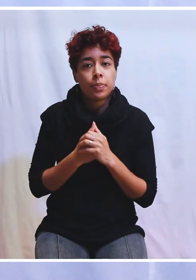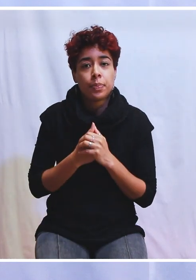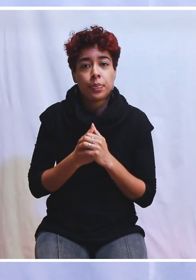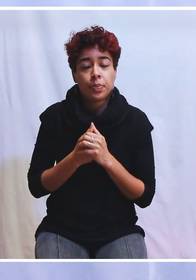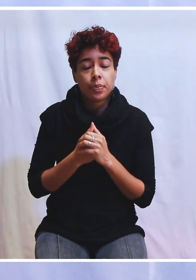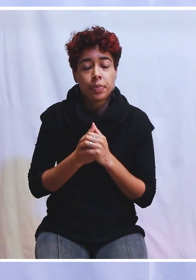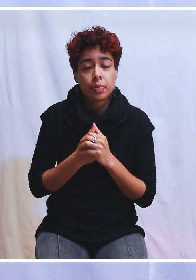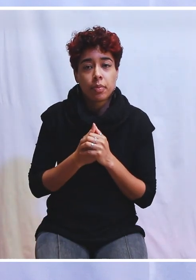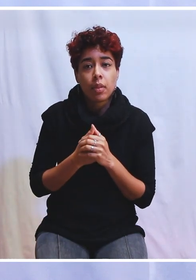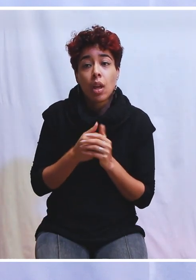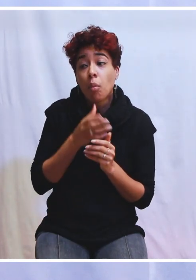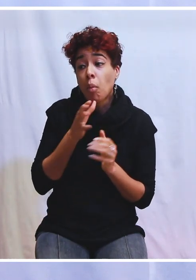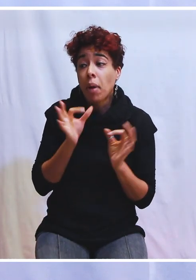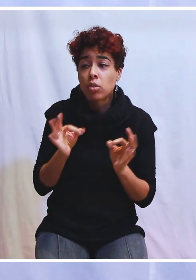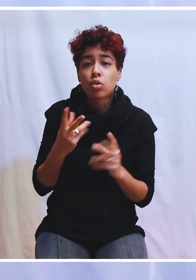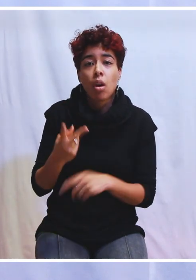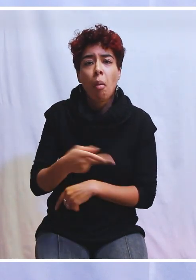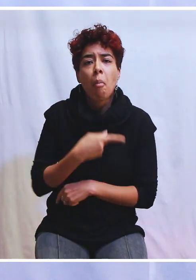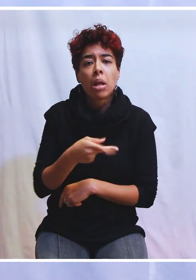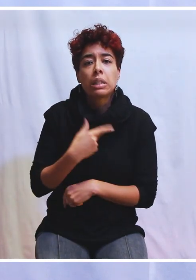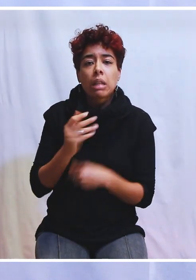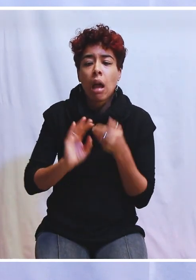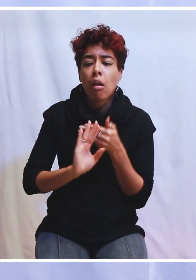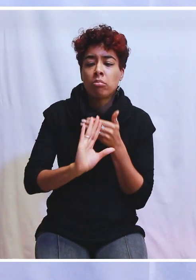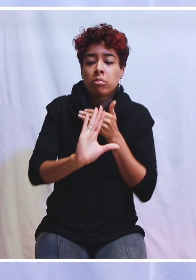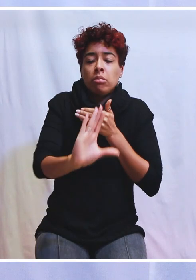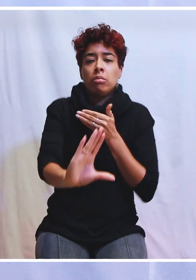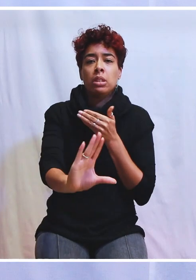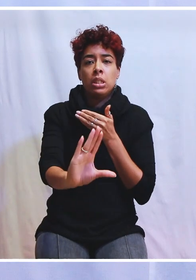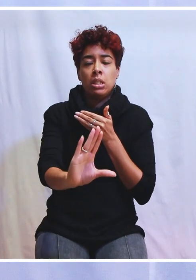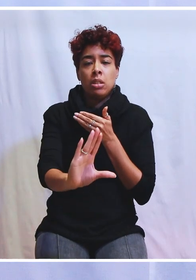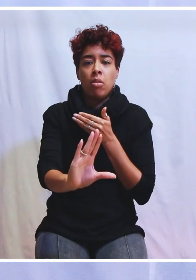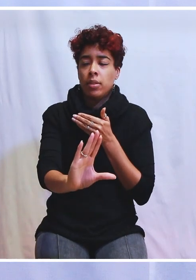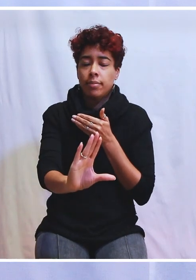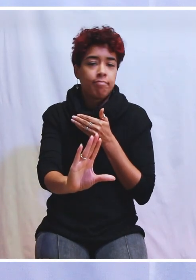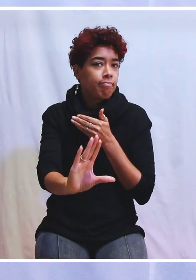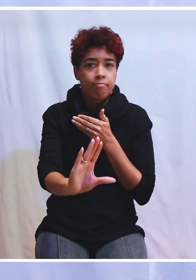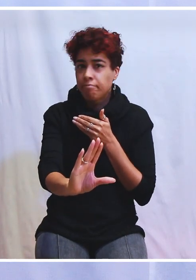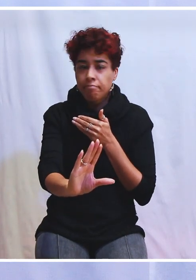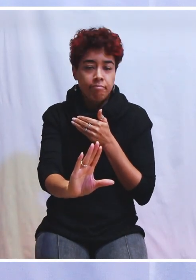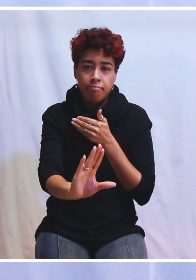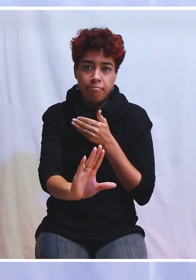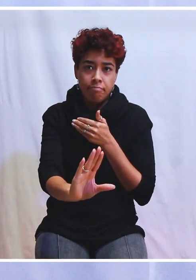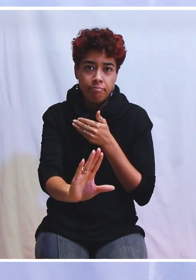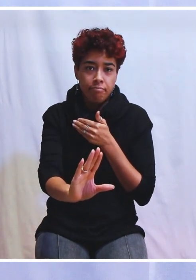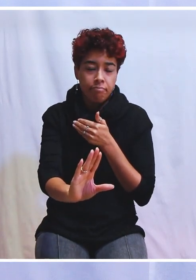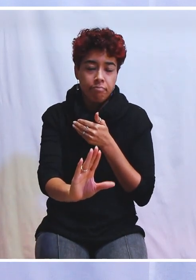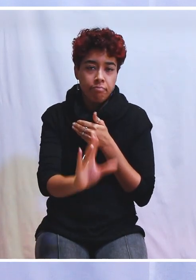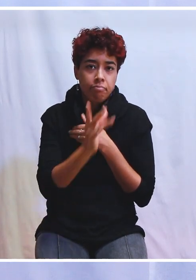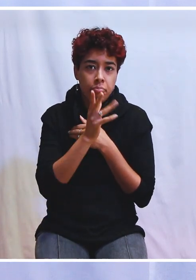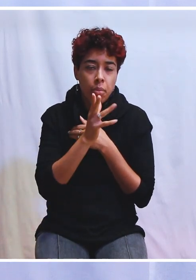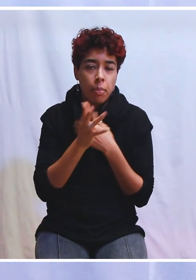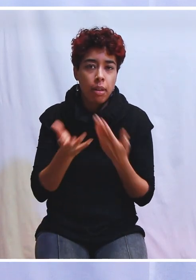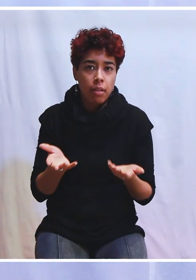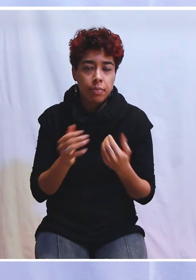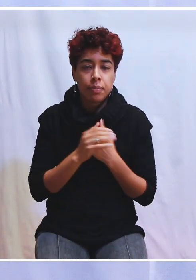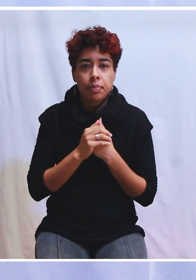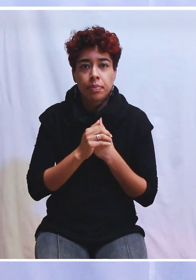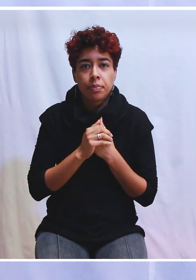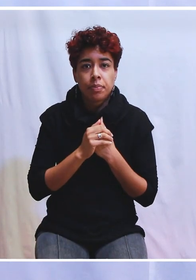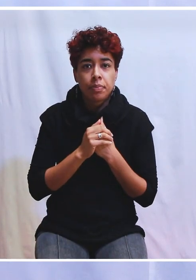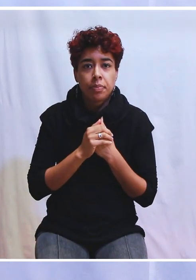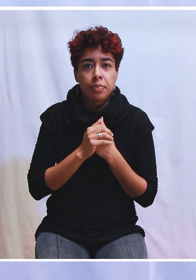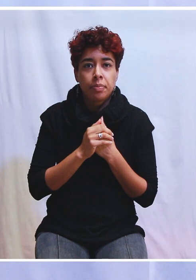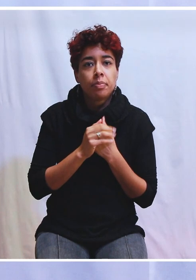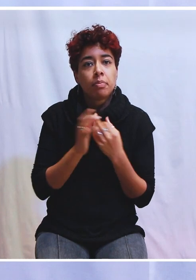juste comme un médecin qui est détaché complètement de ceux qu'il traite, de ceux qu'il suit. On peut pas être dans